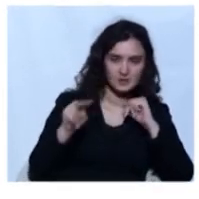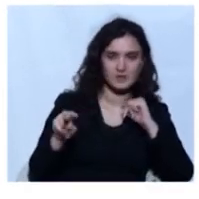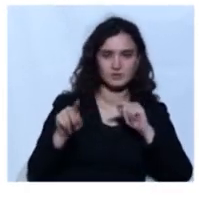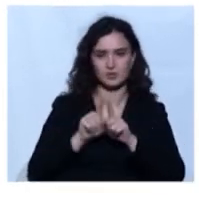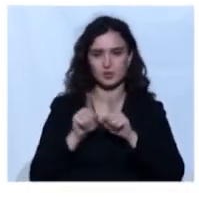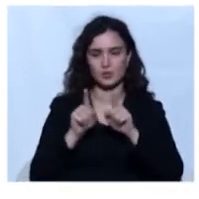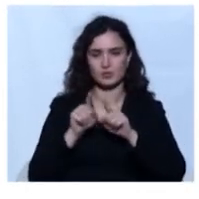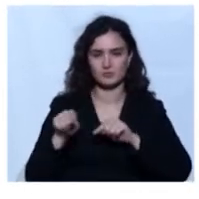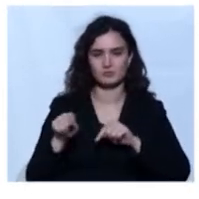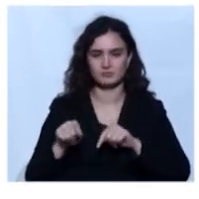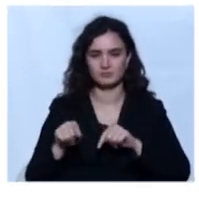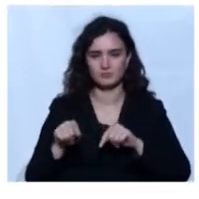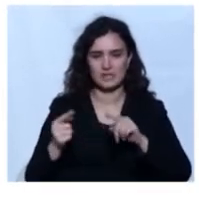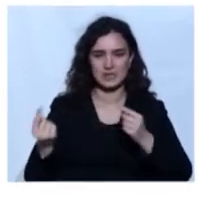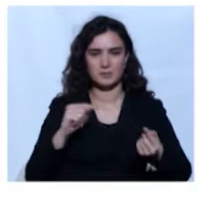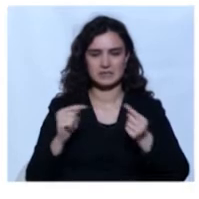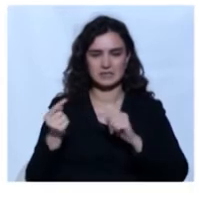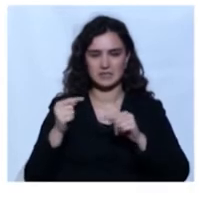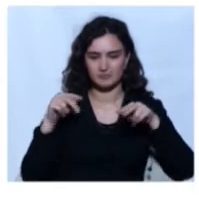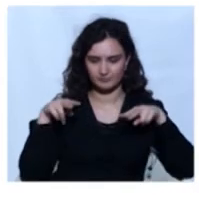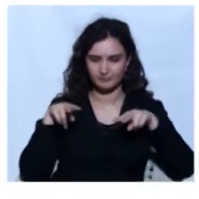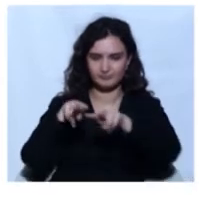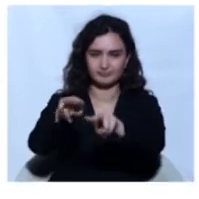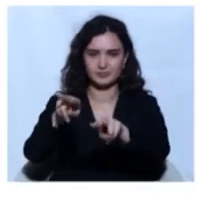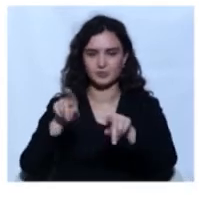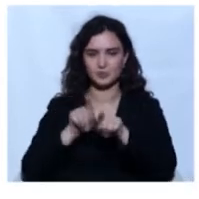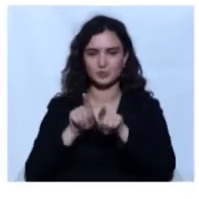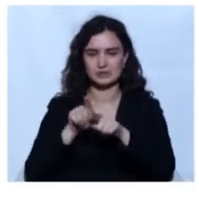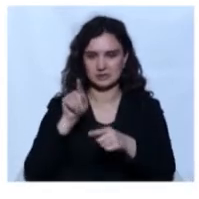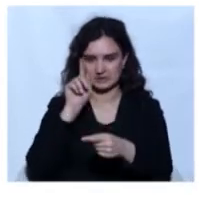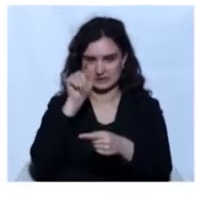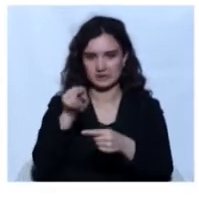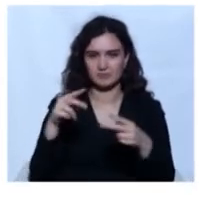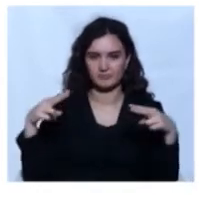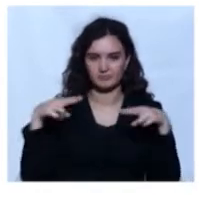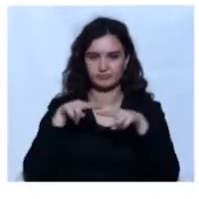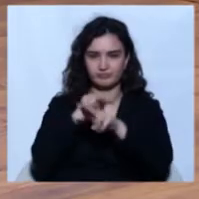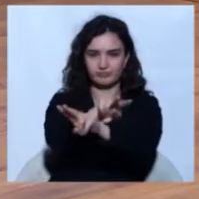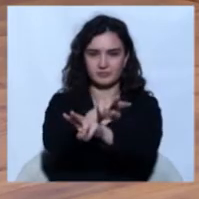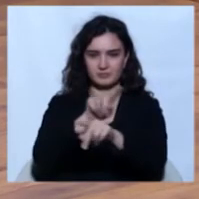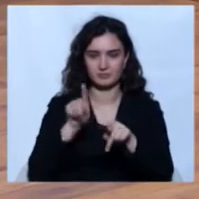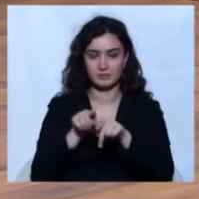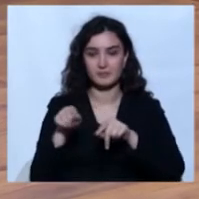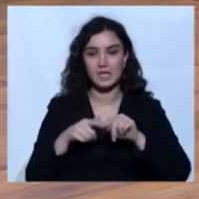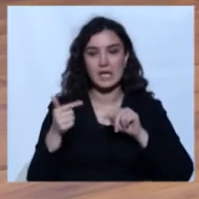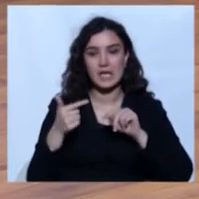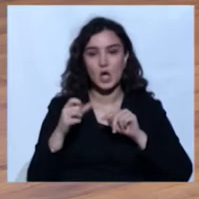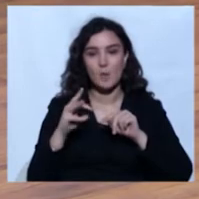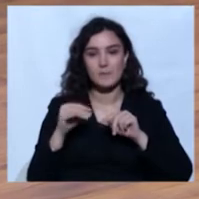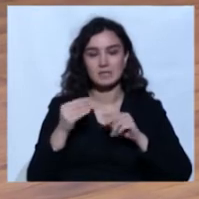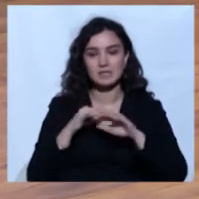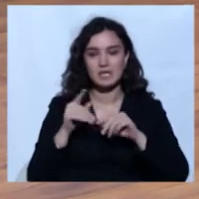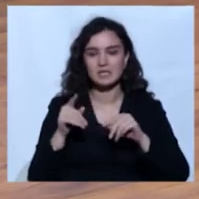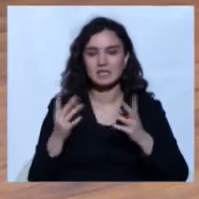გავხედავთ, ისინი ერთმანეთისაკენ მიემართება და გარკვეულ წერტილში გადაიკვეთება. ამ წერტილს გეომეტრიაში